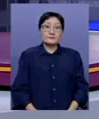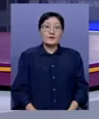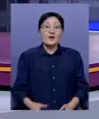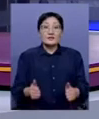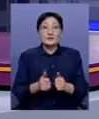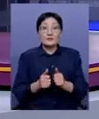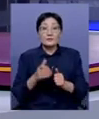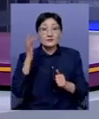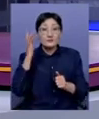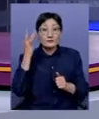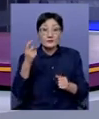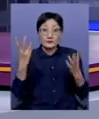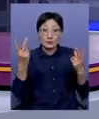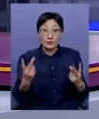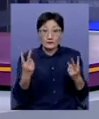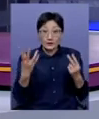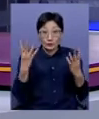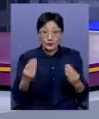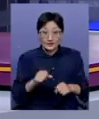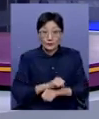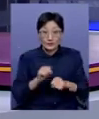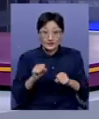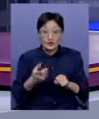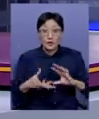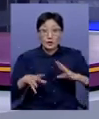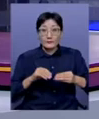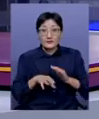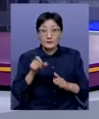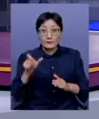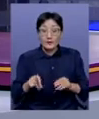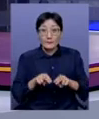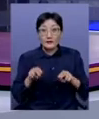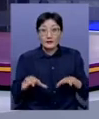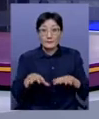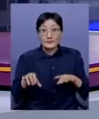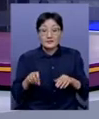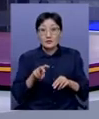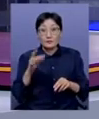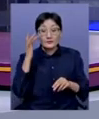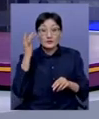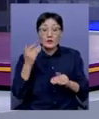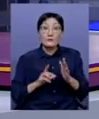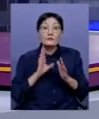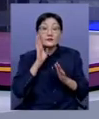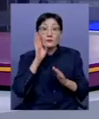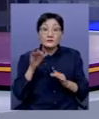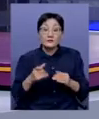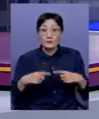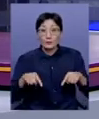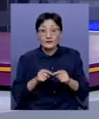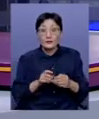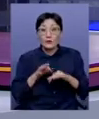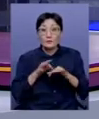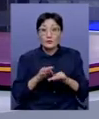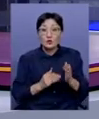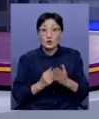В соседнем Кыргызстане второй день не стихают массовые беспорядки из-за итогов выборов в парламент страны. Накануне утром сторонники партии, не прошедшие в